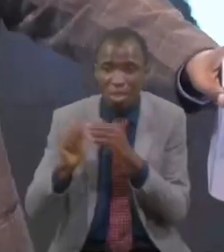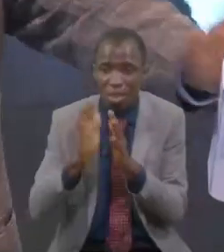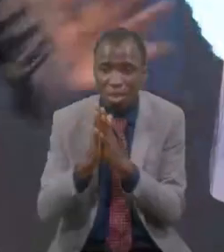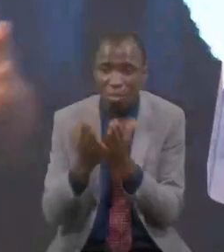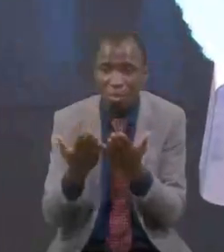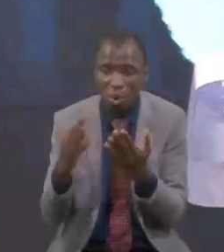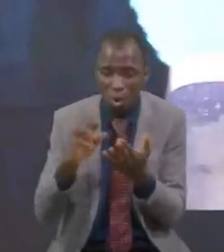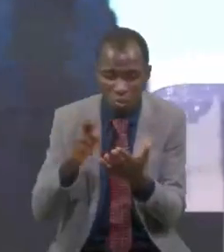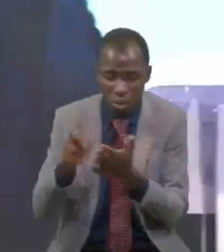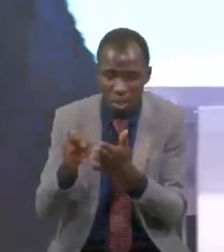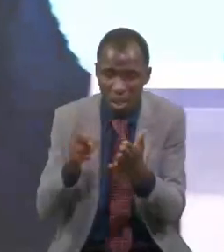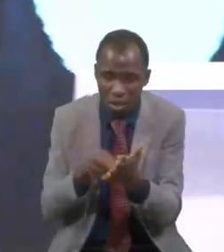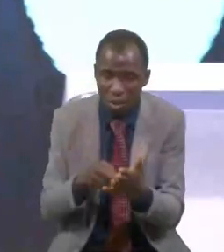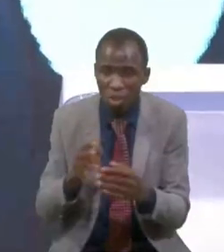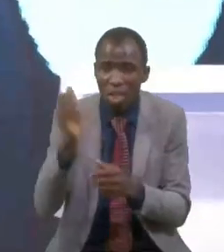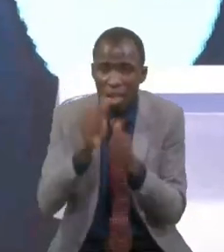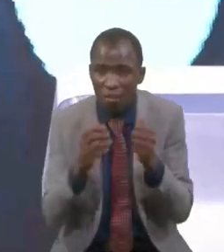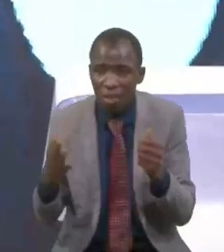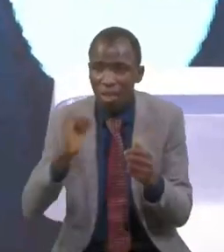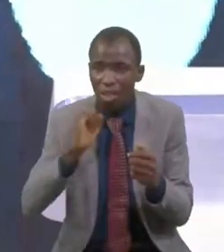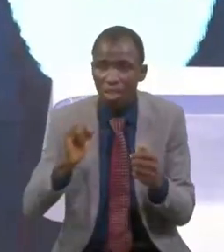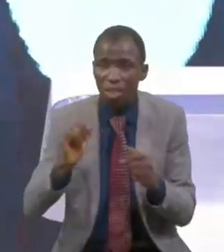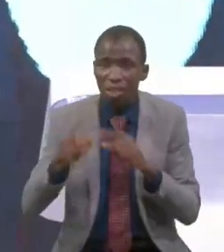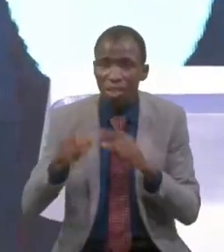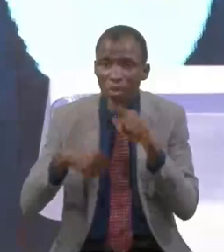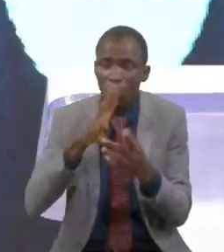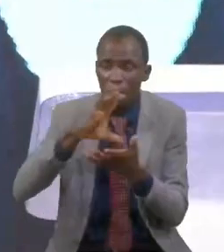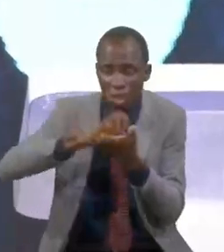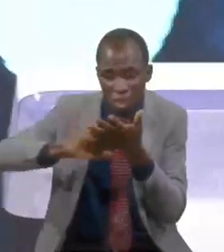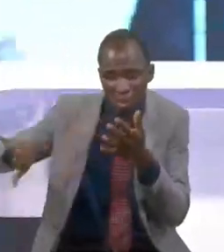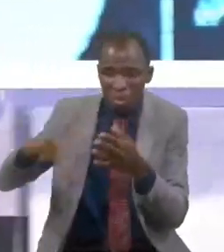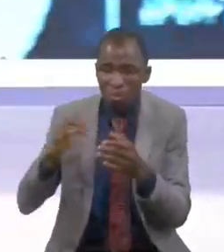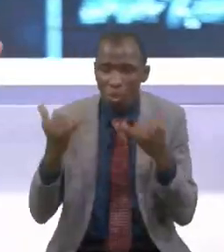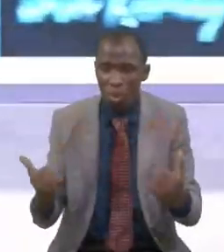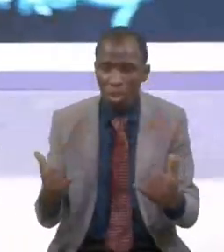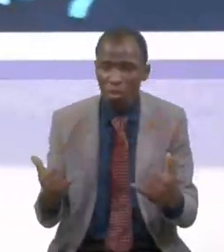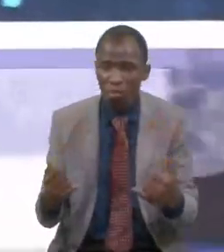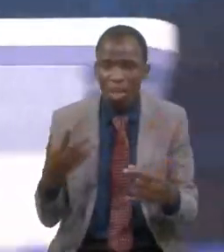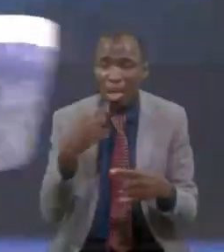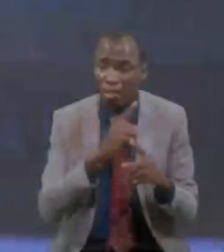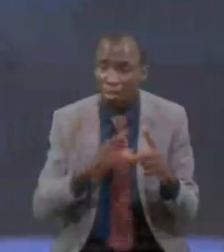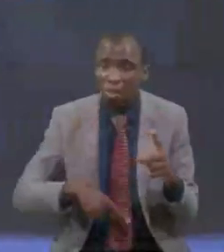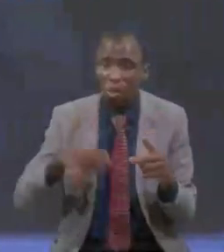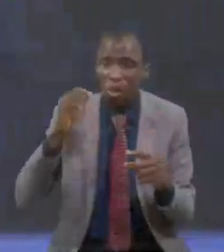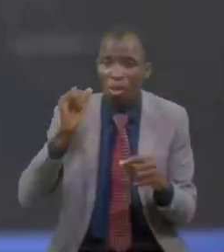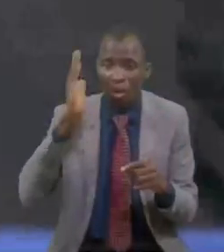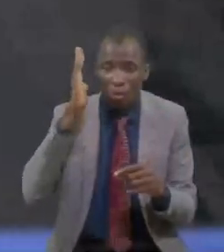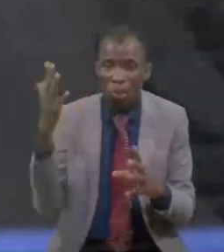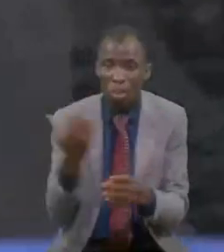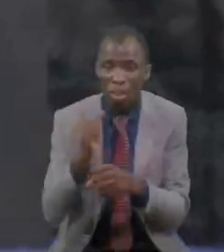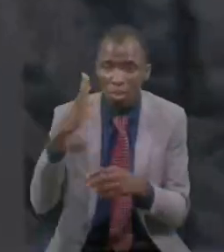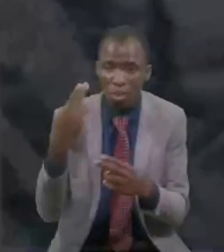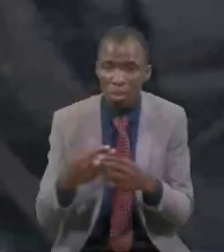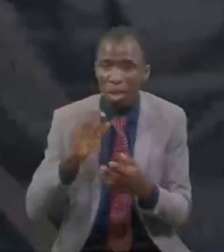registre contre vous tout sera effacé maintenant et le Seigneur va prendre votre